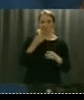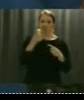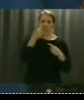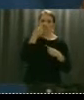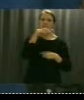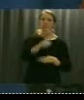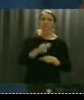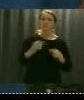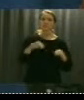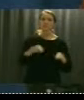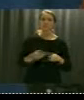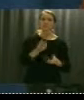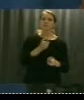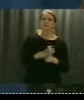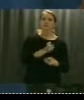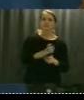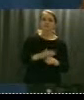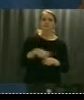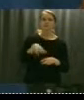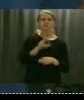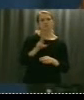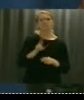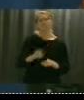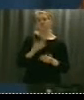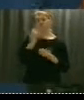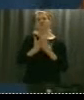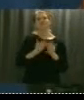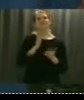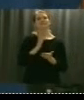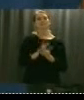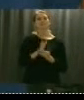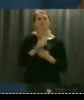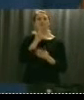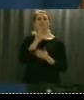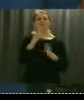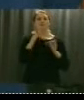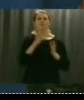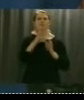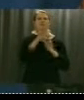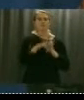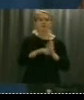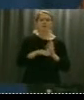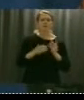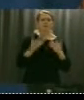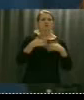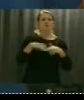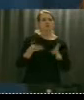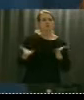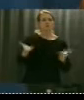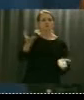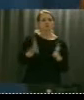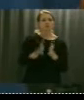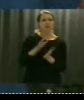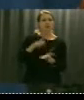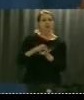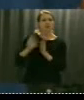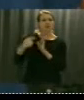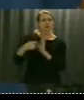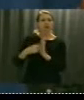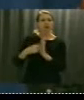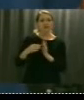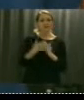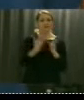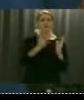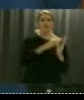rättslig prövning kan man egentligen inte bestämt säga hur programmet förhåller sig till kommunallagen. Att flera